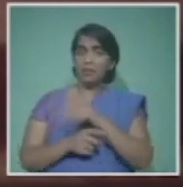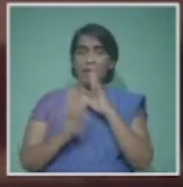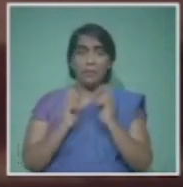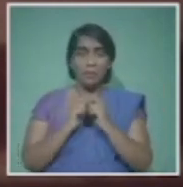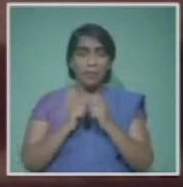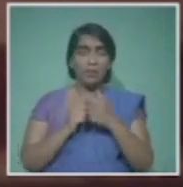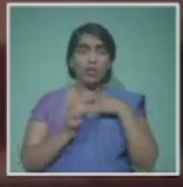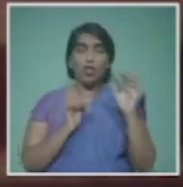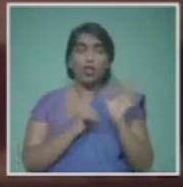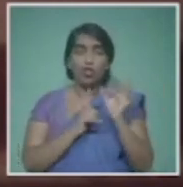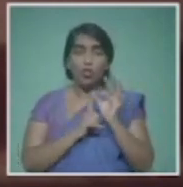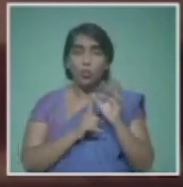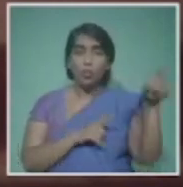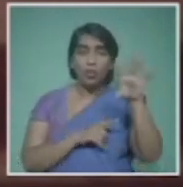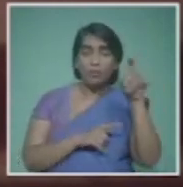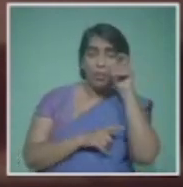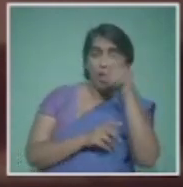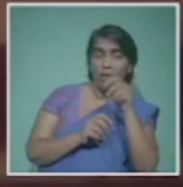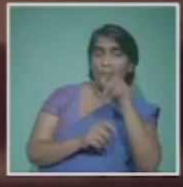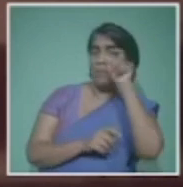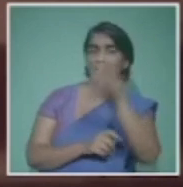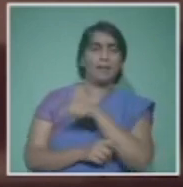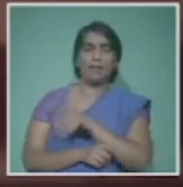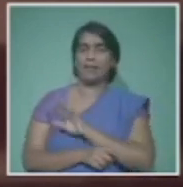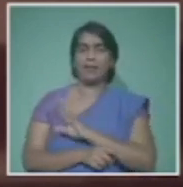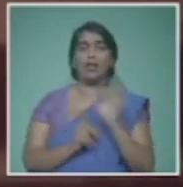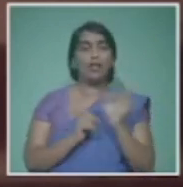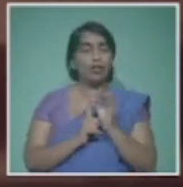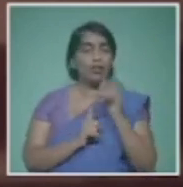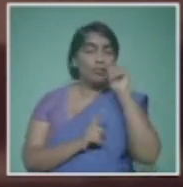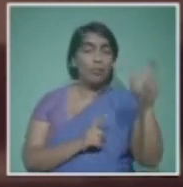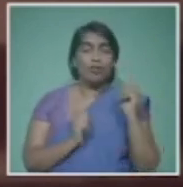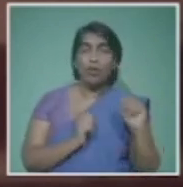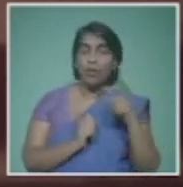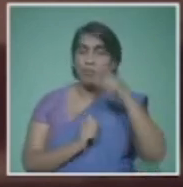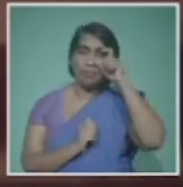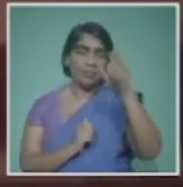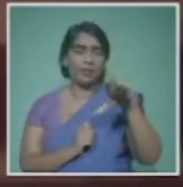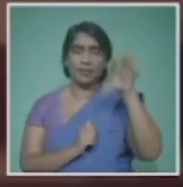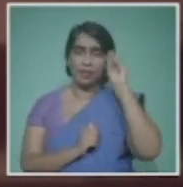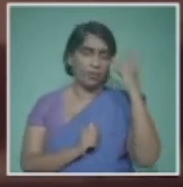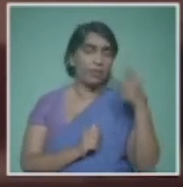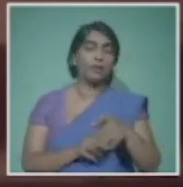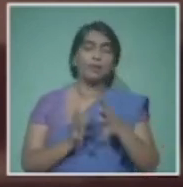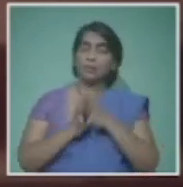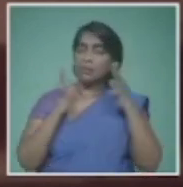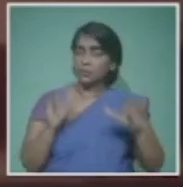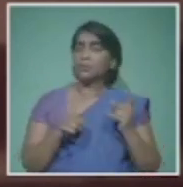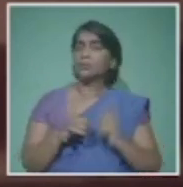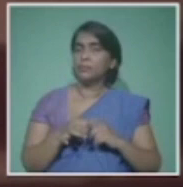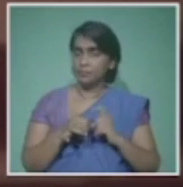ගැටලුව මධ්‍යම පාන්තිකයාගෙන් ඇහෙන් බලලා තේරුම් ගන්නේ නැහැ. ඊළඟට දුප්පත් මිනිහාගේ ඇහෙන් බලලා තේරුම් ගන්නේ නැහැ. මේක විශාල